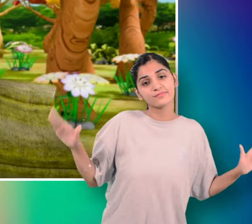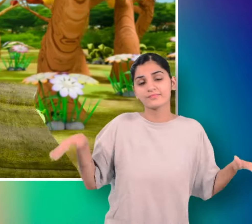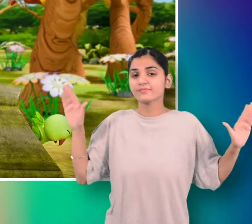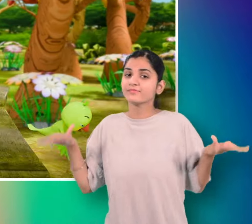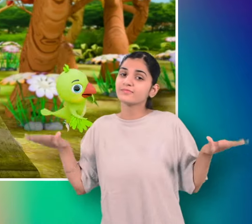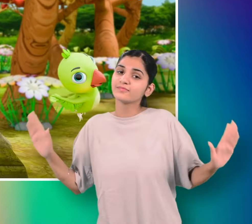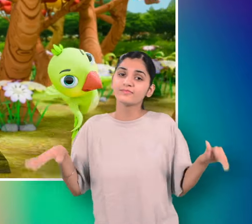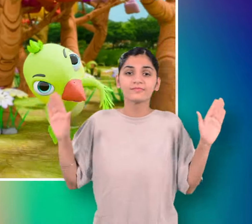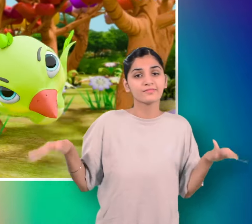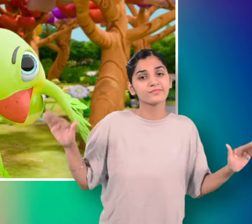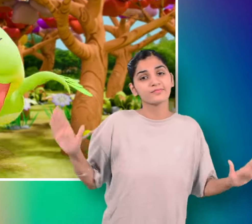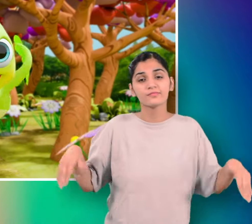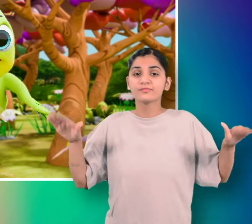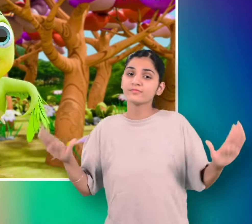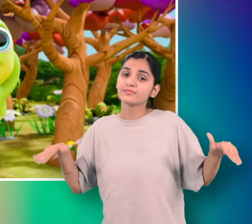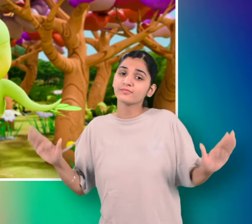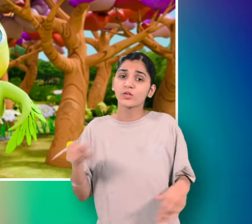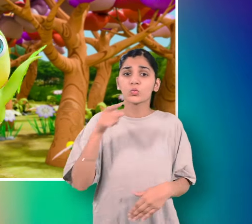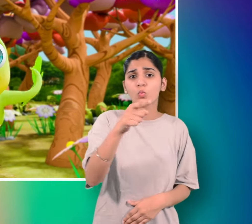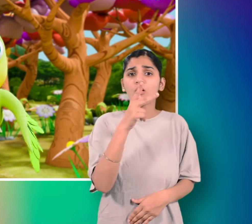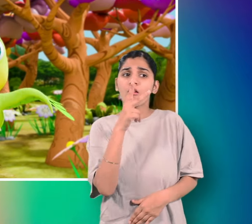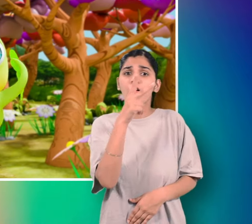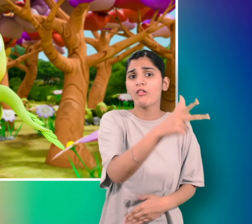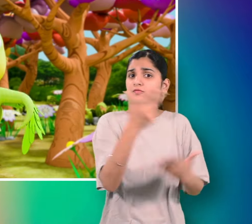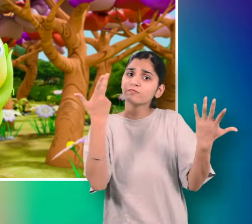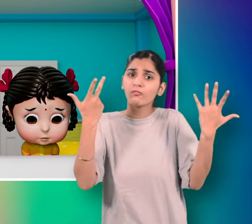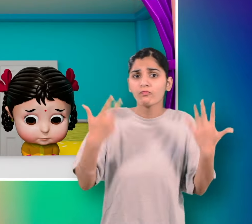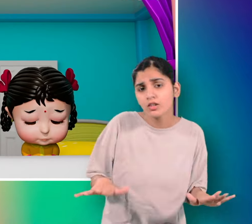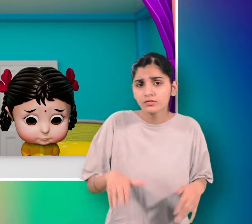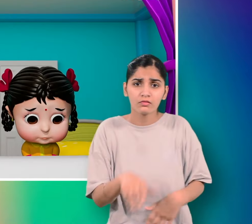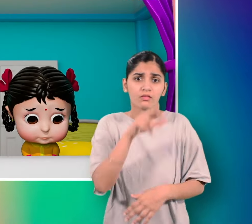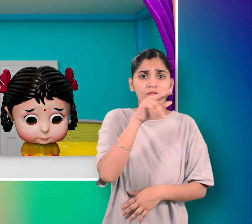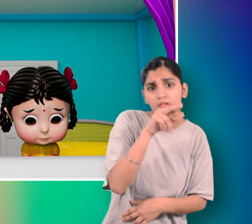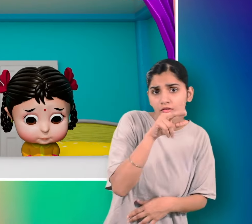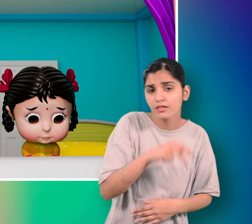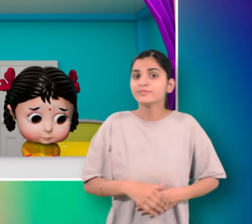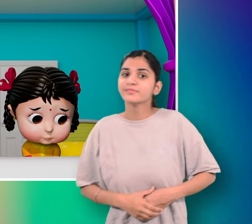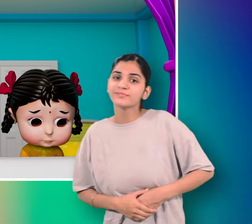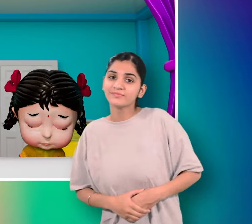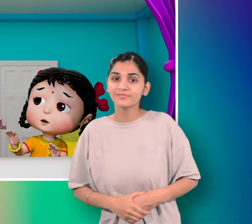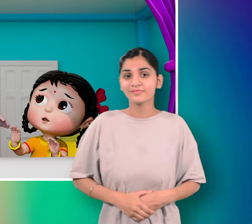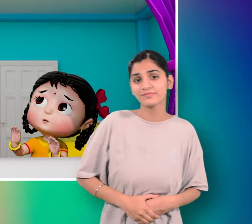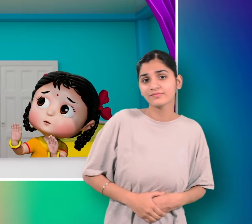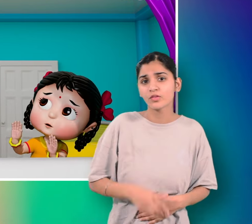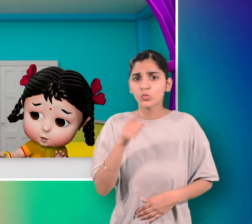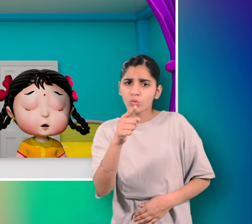हूं मको मको तुम जो बोलो नकल